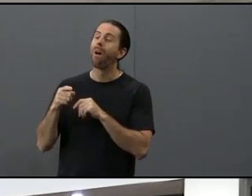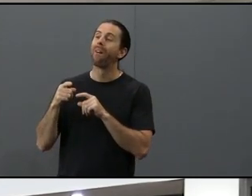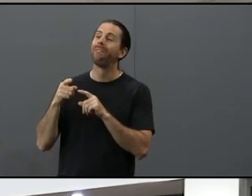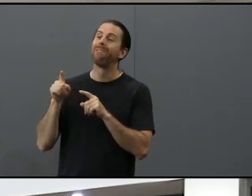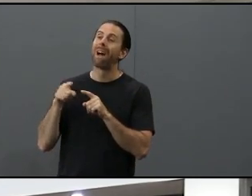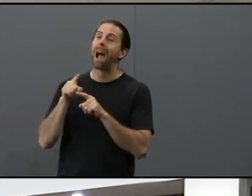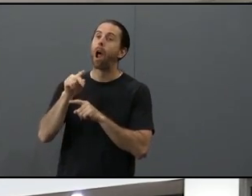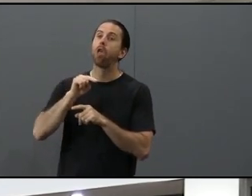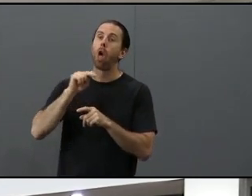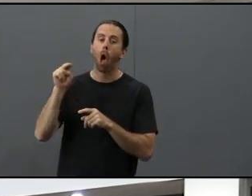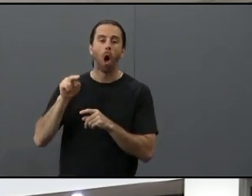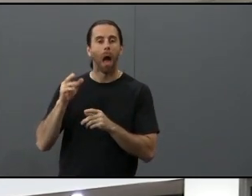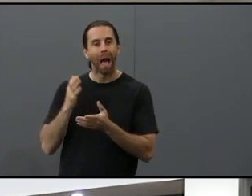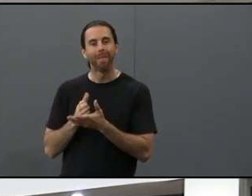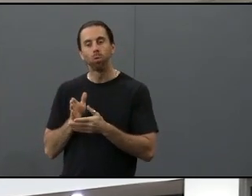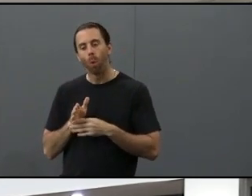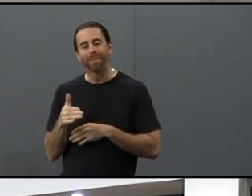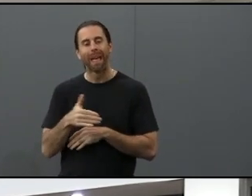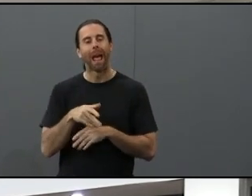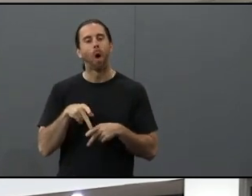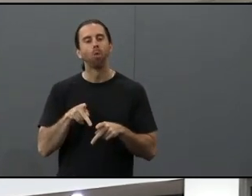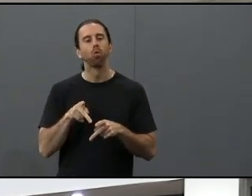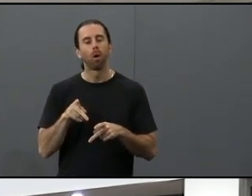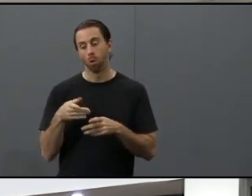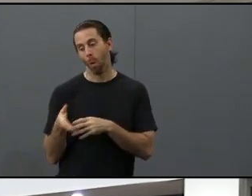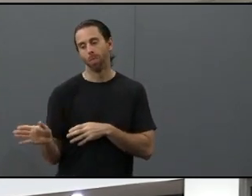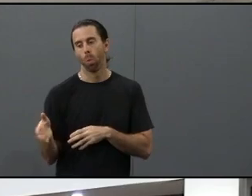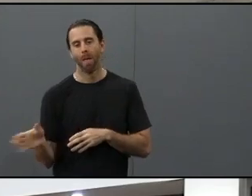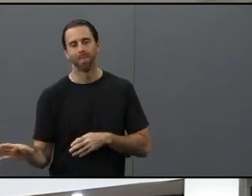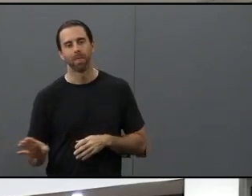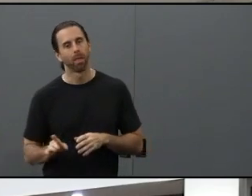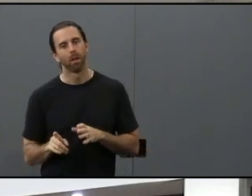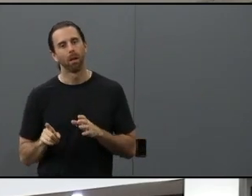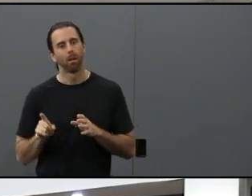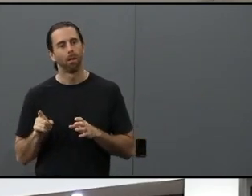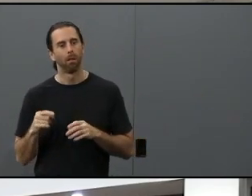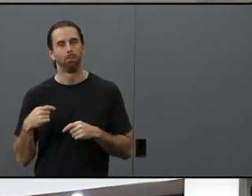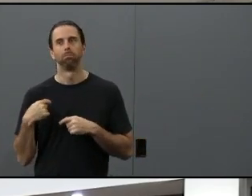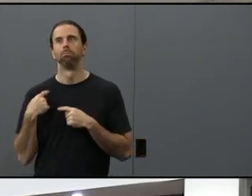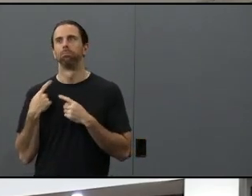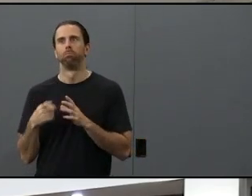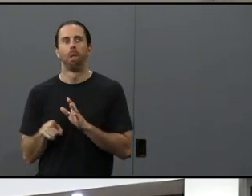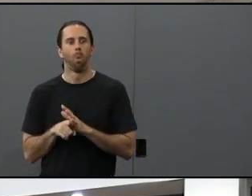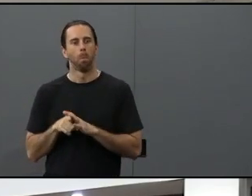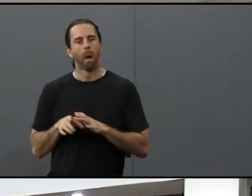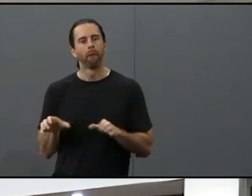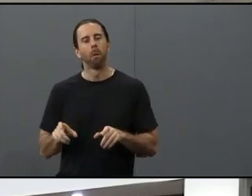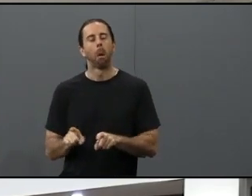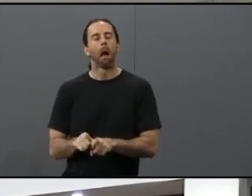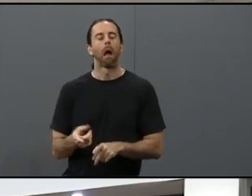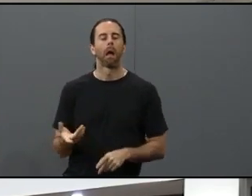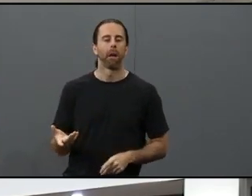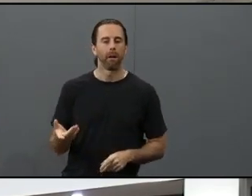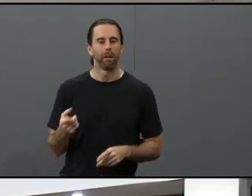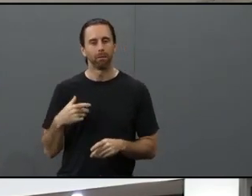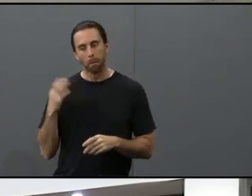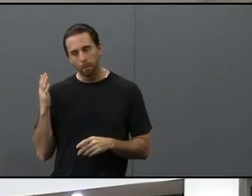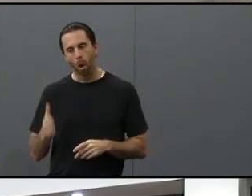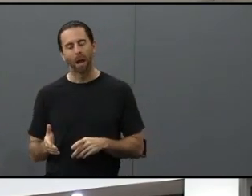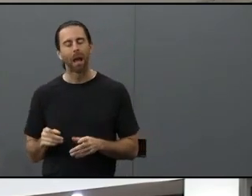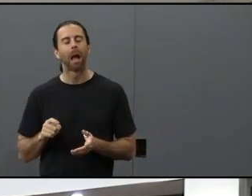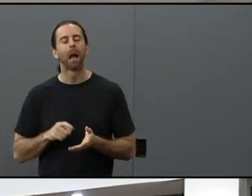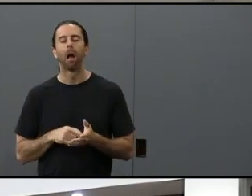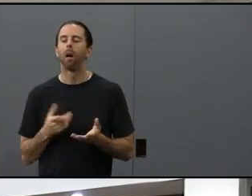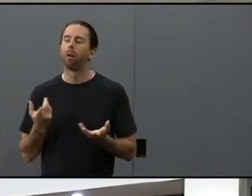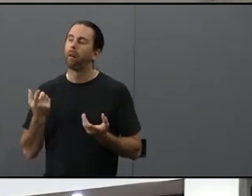saissent de tourner sur la rue à droite alors qu'il ont pas le droit depuis belle lurette donc ben je veux savoir un peu